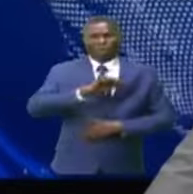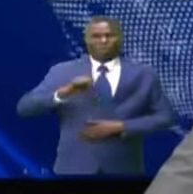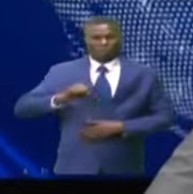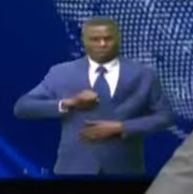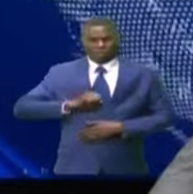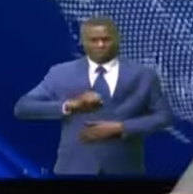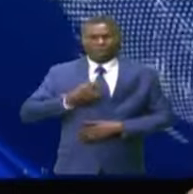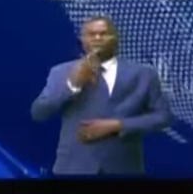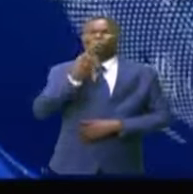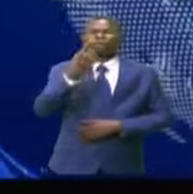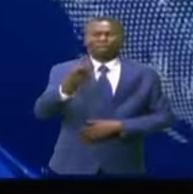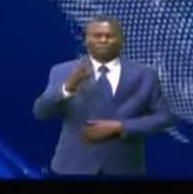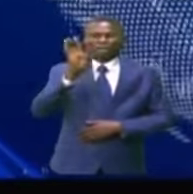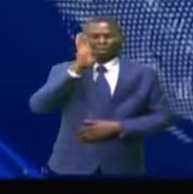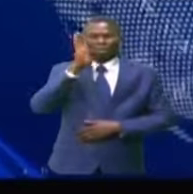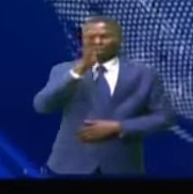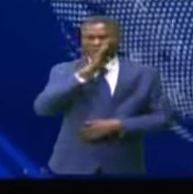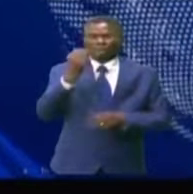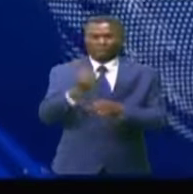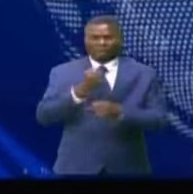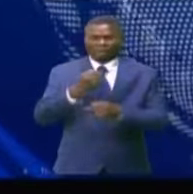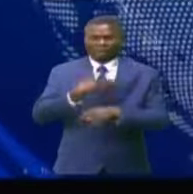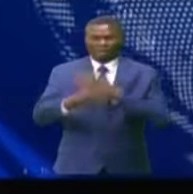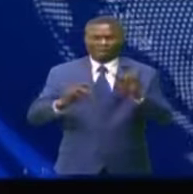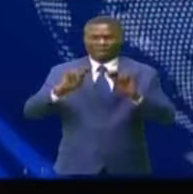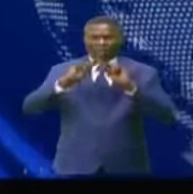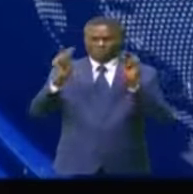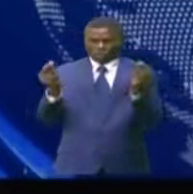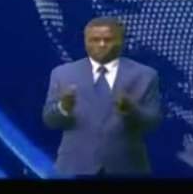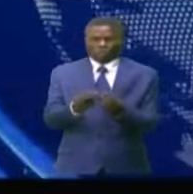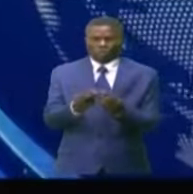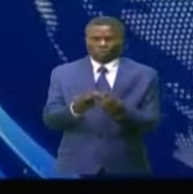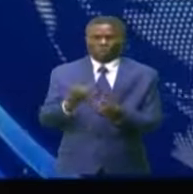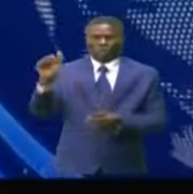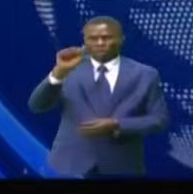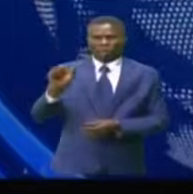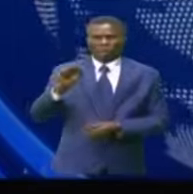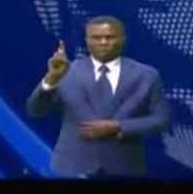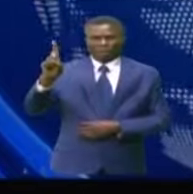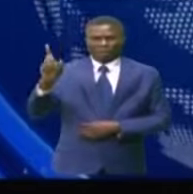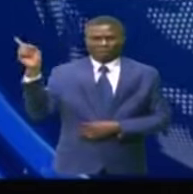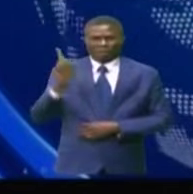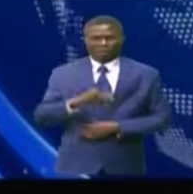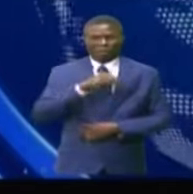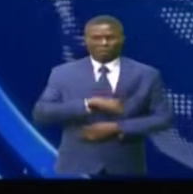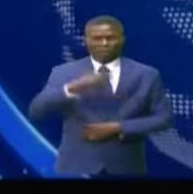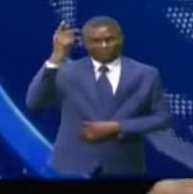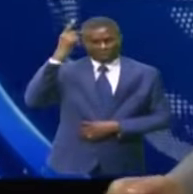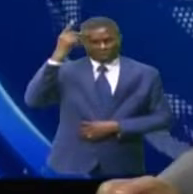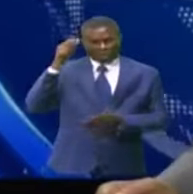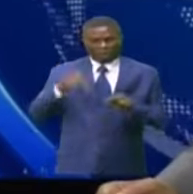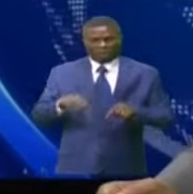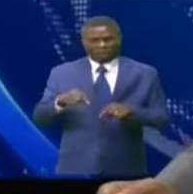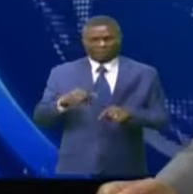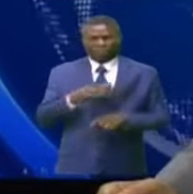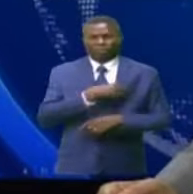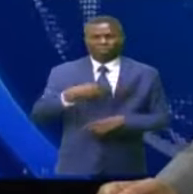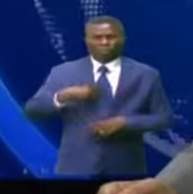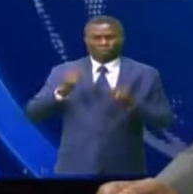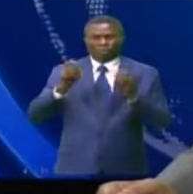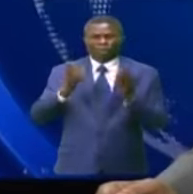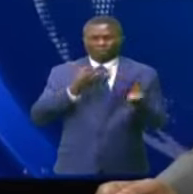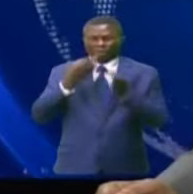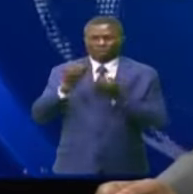l'a mentionné au cours d'une séance de travail avec une délégation de la SADC en mission d'information à Kinshasa. Sandra Nyangita